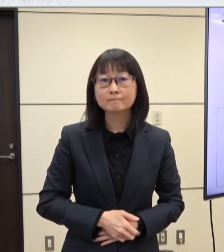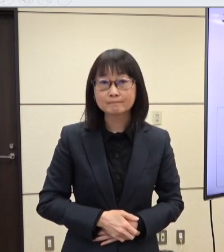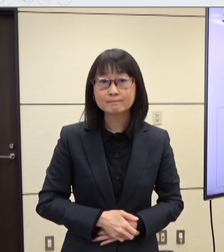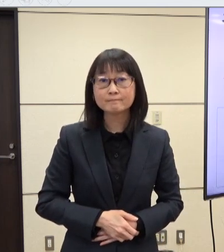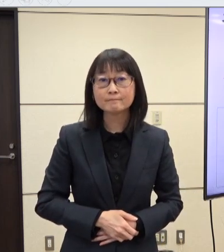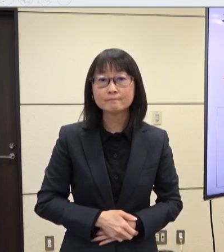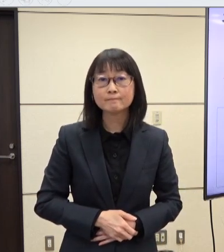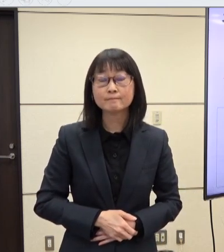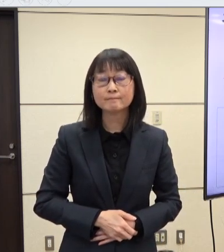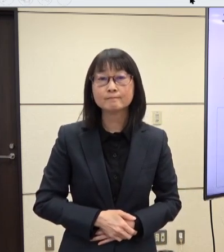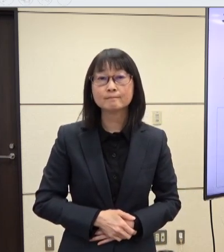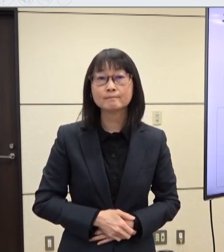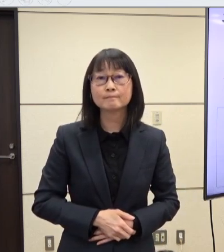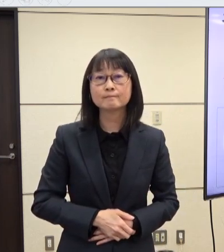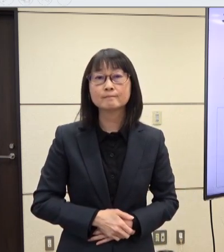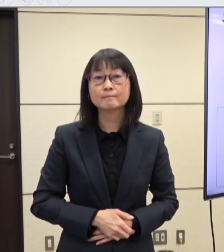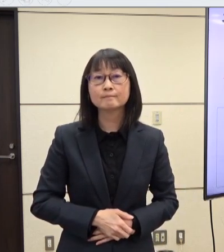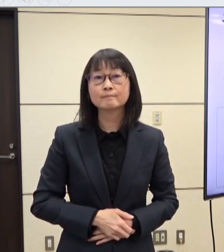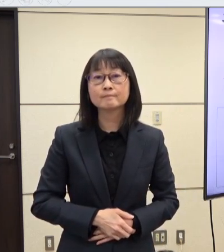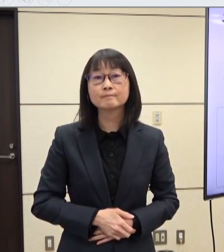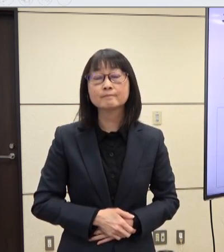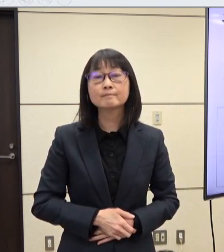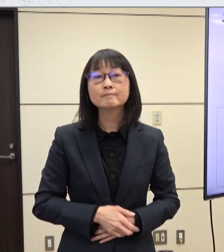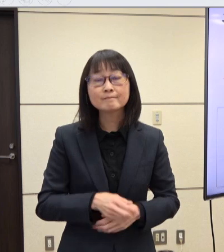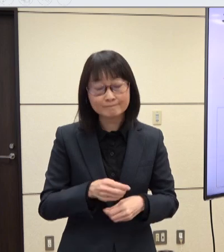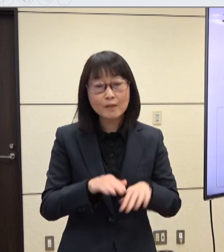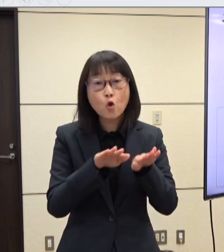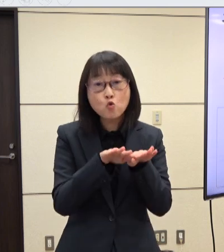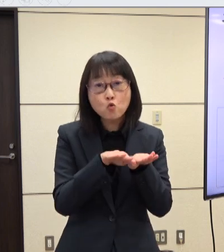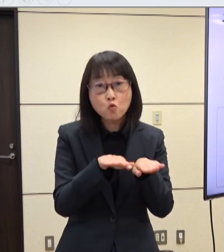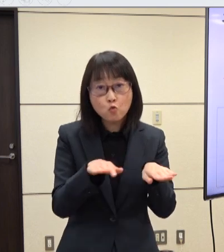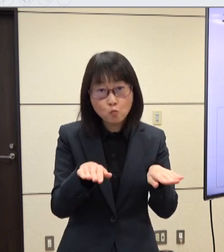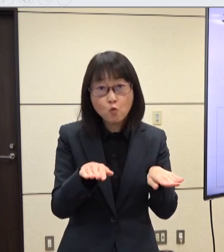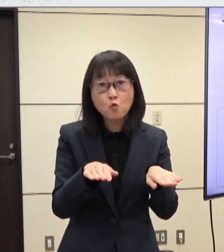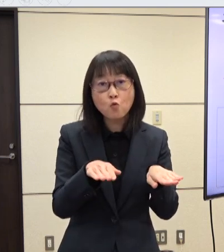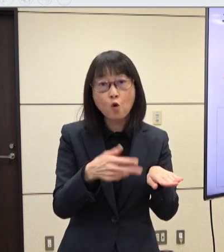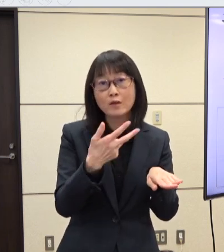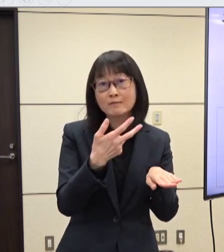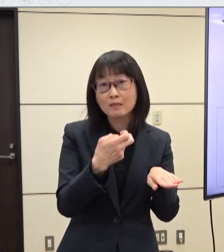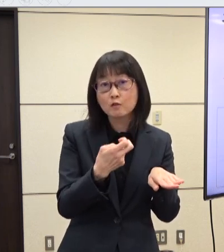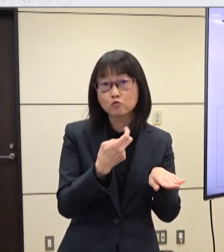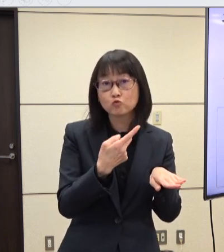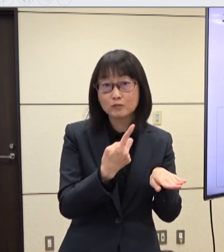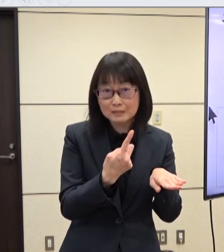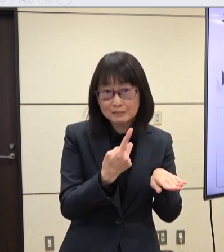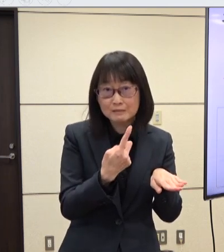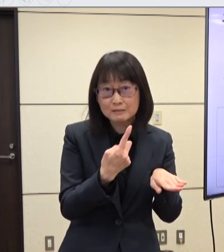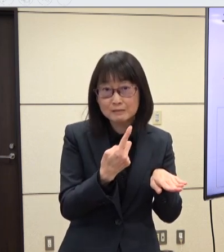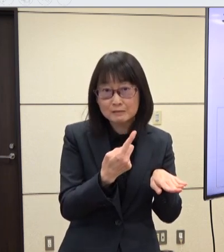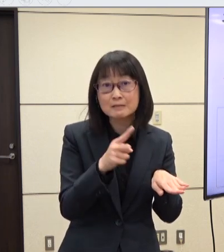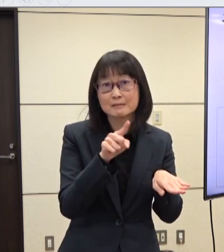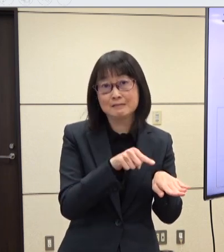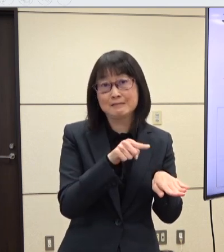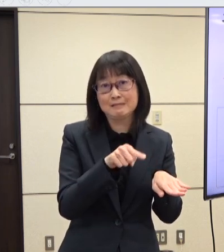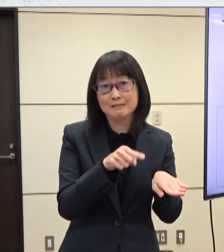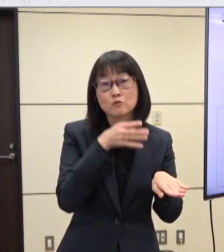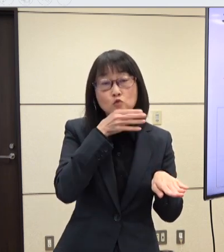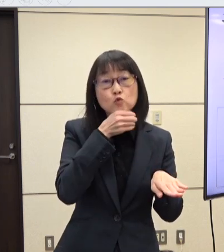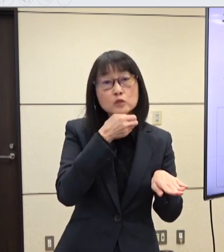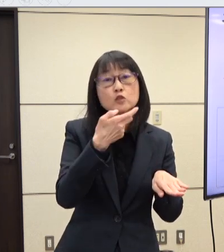ですね、お子さん71名のうちに18歳未満の方ですけども